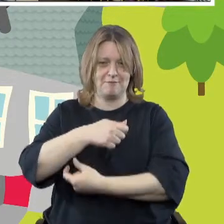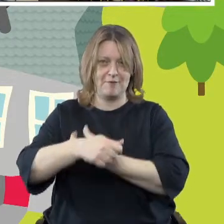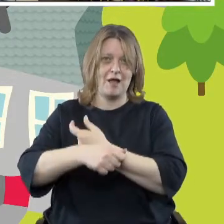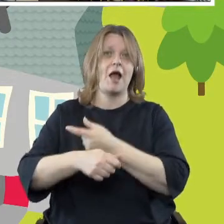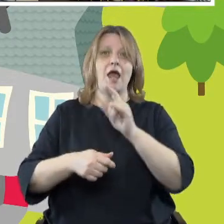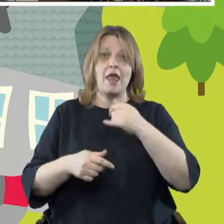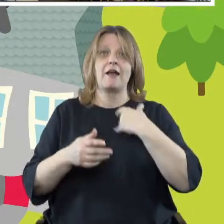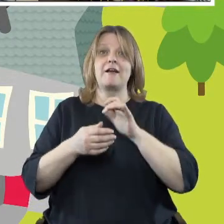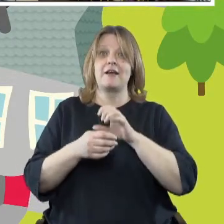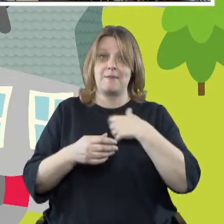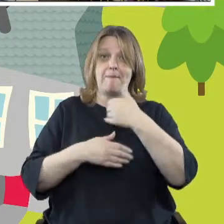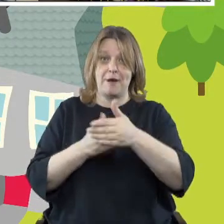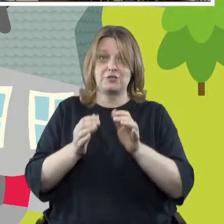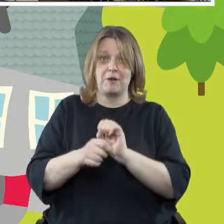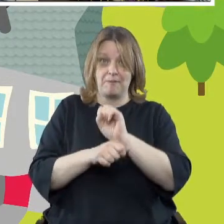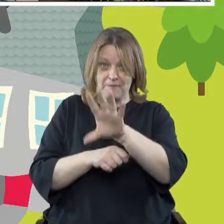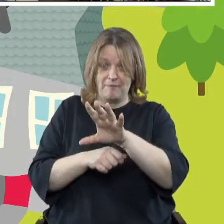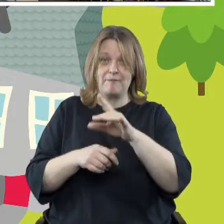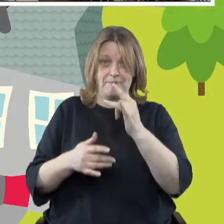wyślemy, będziesz nosiła takie odblaski?